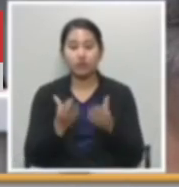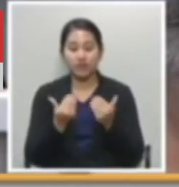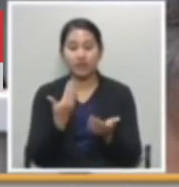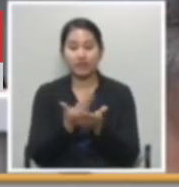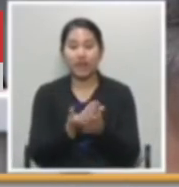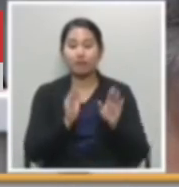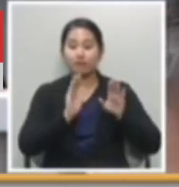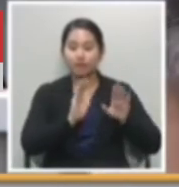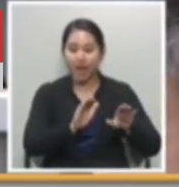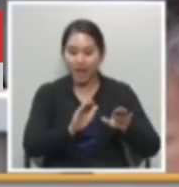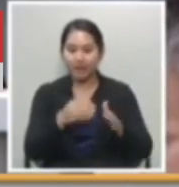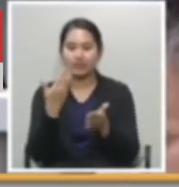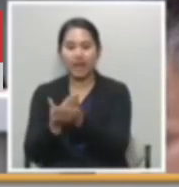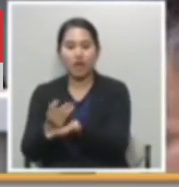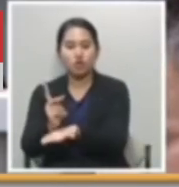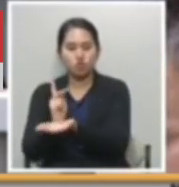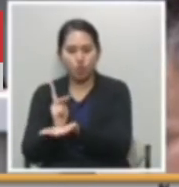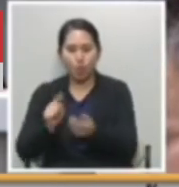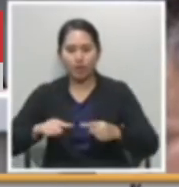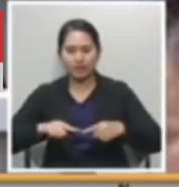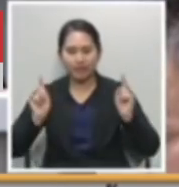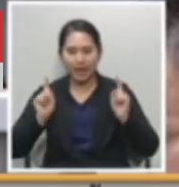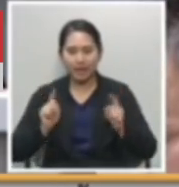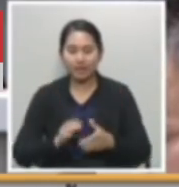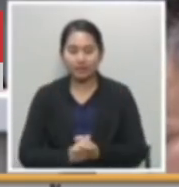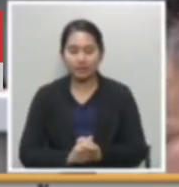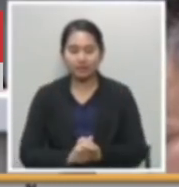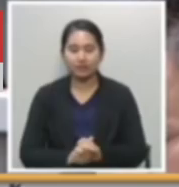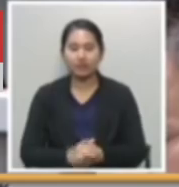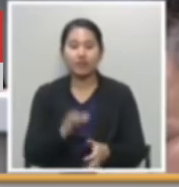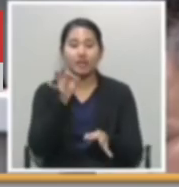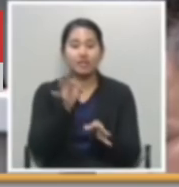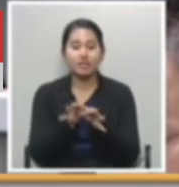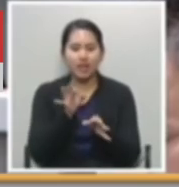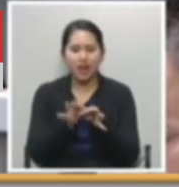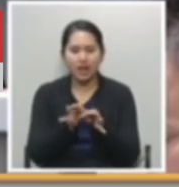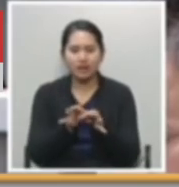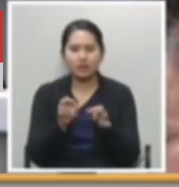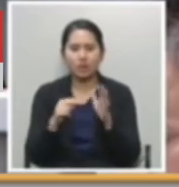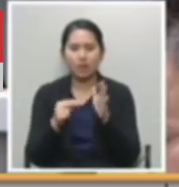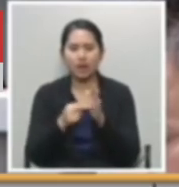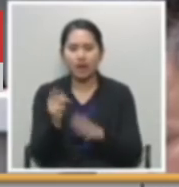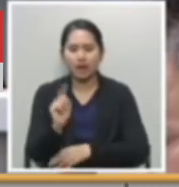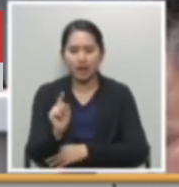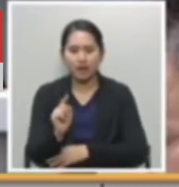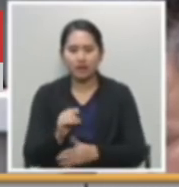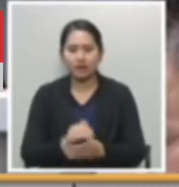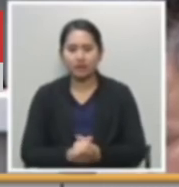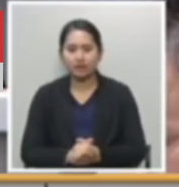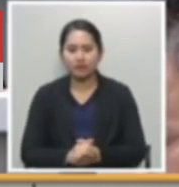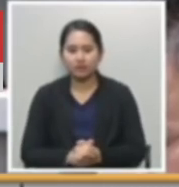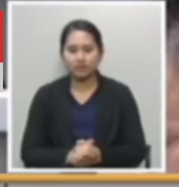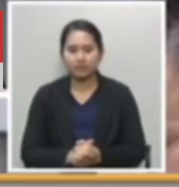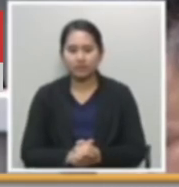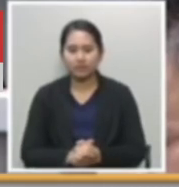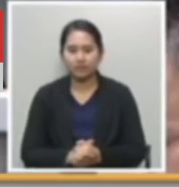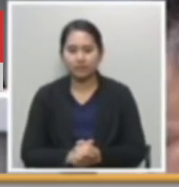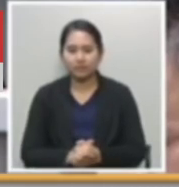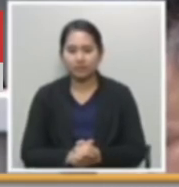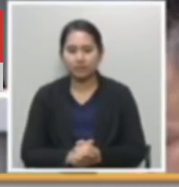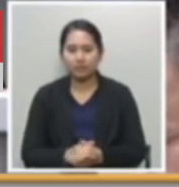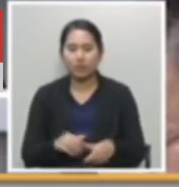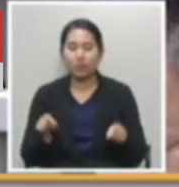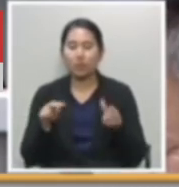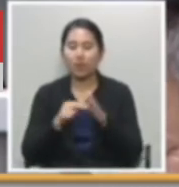กับเงินกู้ต่างกันเหลือเกินธนาคารกลายเป็นอะไรครับเขาเรียกว่าไทเกอร์สลีปอีทเสือนอน